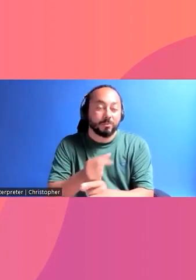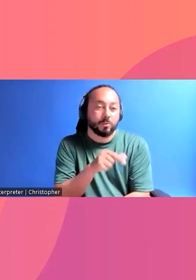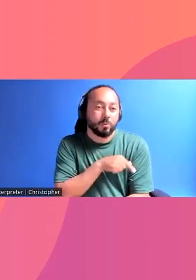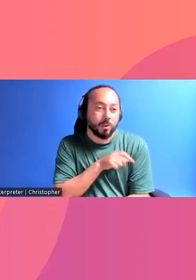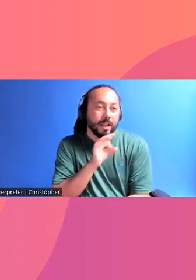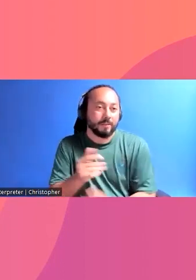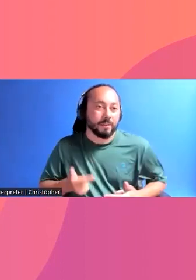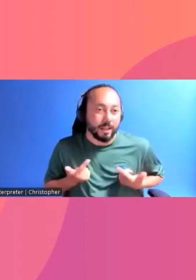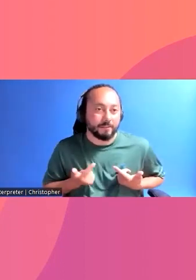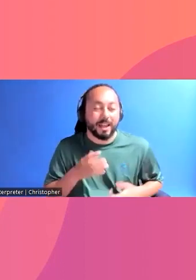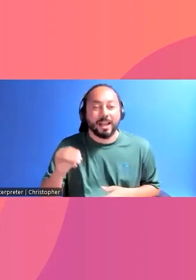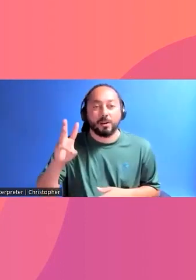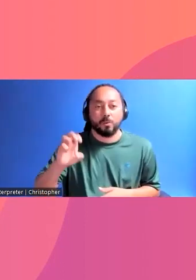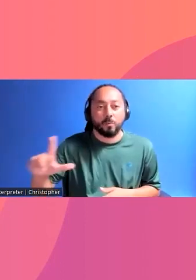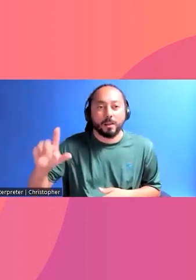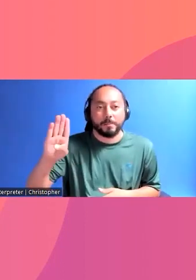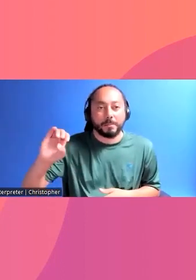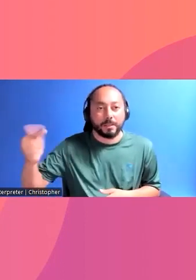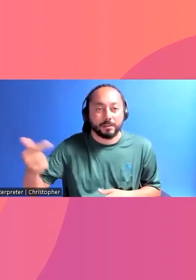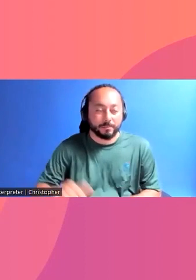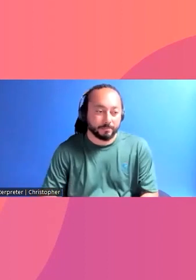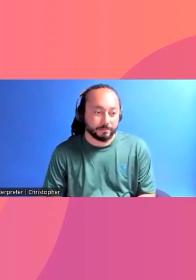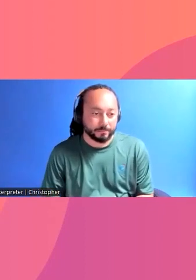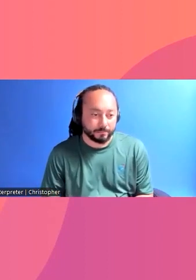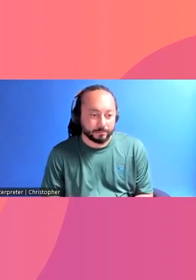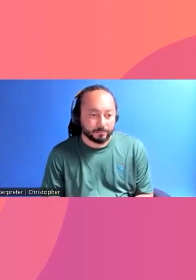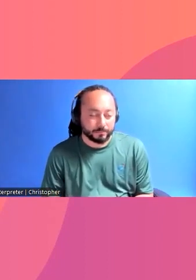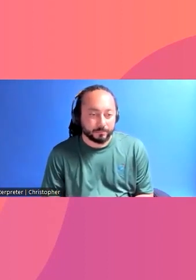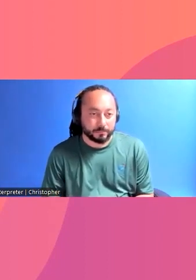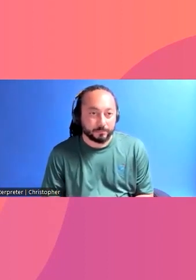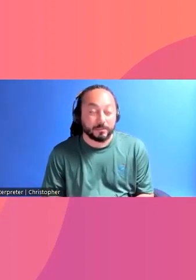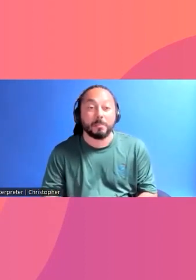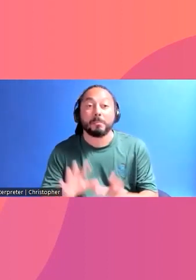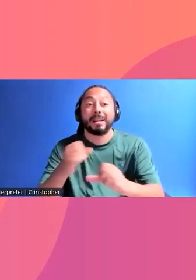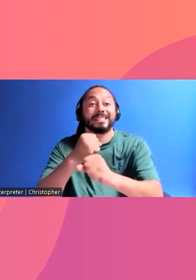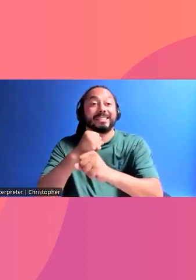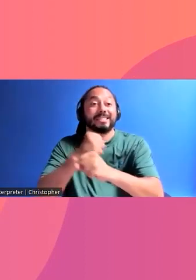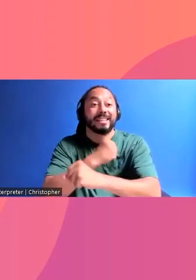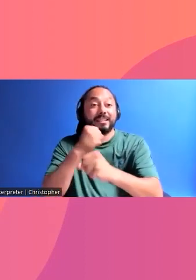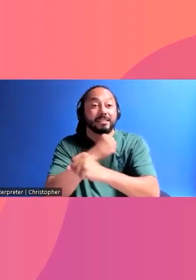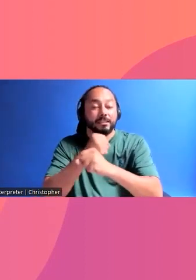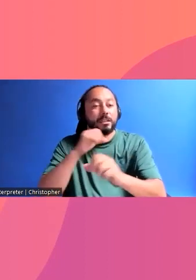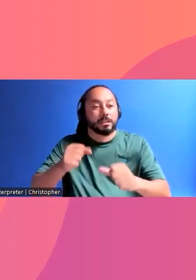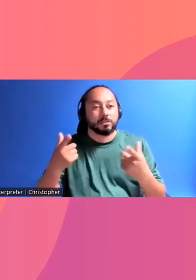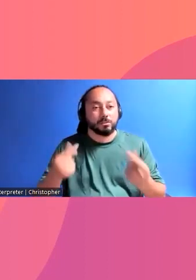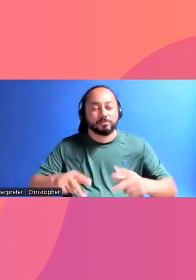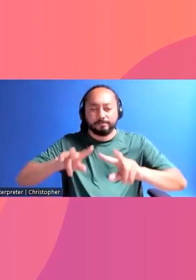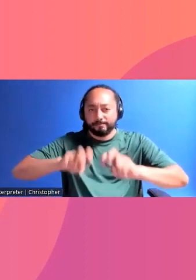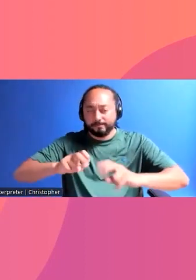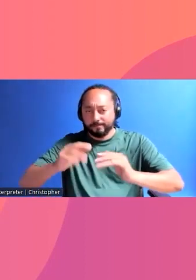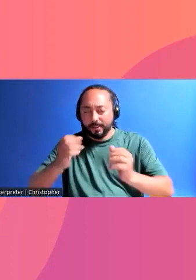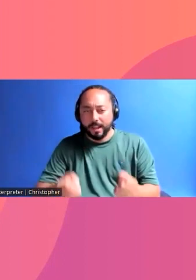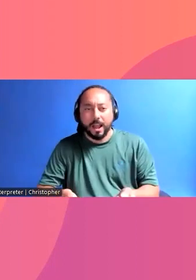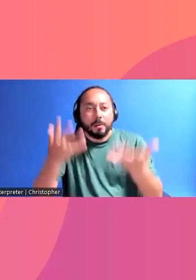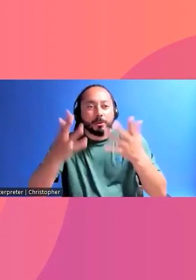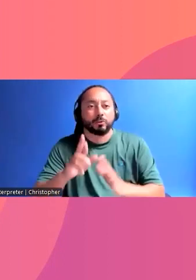des impacts qui peuvent être détrimentaux si on se concentre sur la race. Mais ces données peuvent